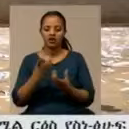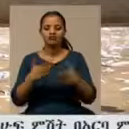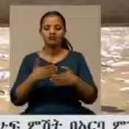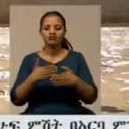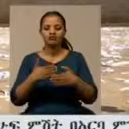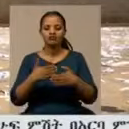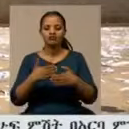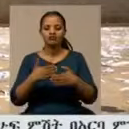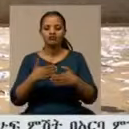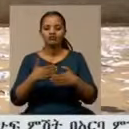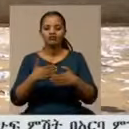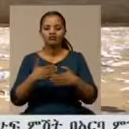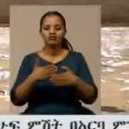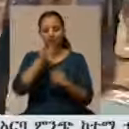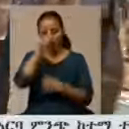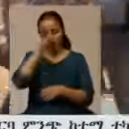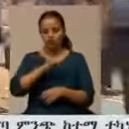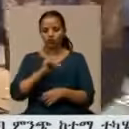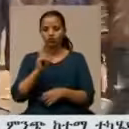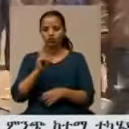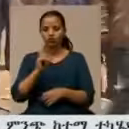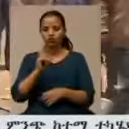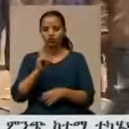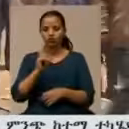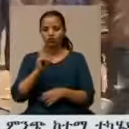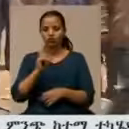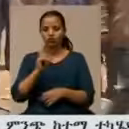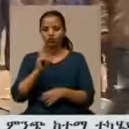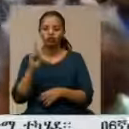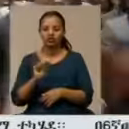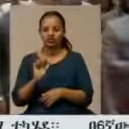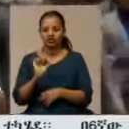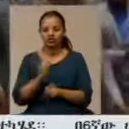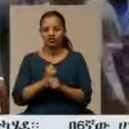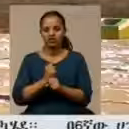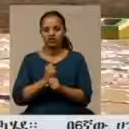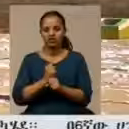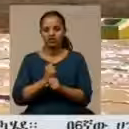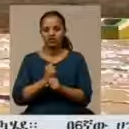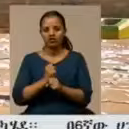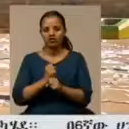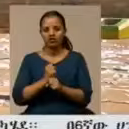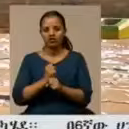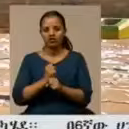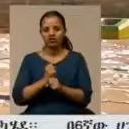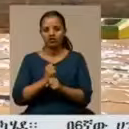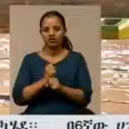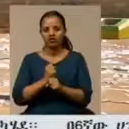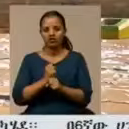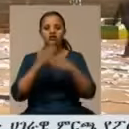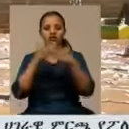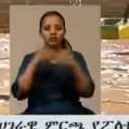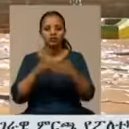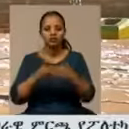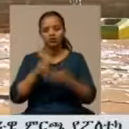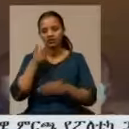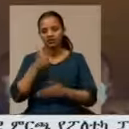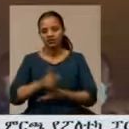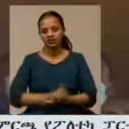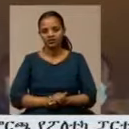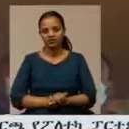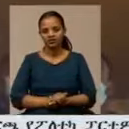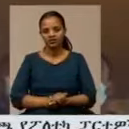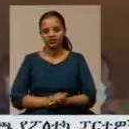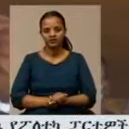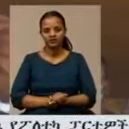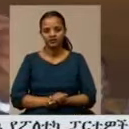የነዳጅ ማደያ ባለቤት የሆኑት አቶ ዮሴፍ የቶና ከትንሽ ስራ ተነስተው በብርቱ ጥረታቸው ለዚህ ደረጃ መድረሳቸውን ይናገራሉ።